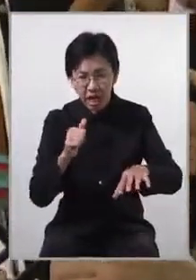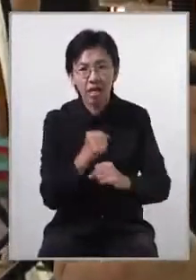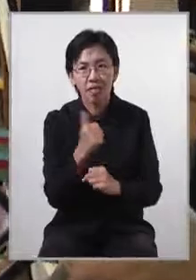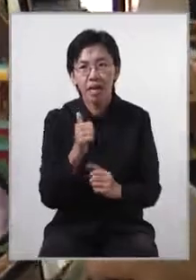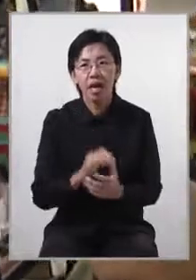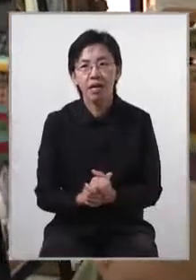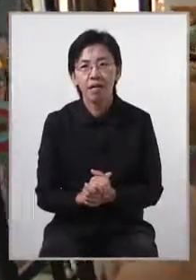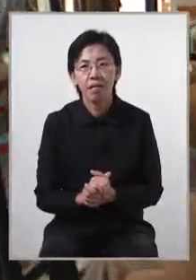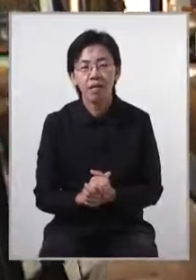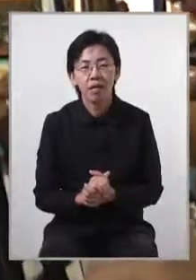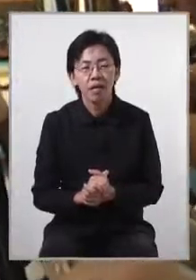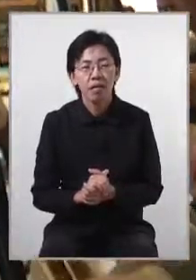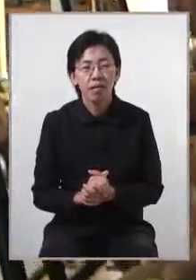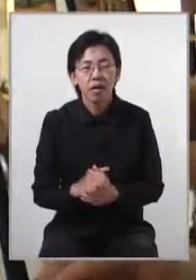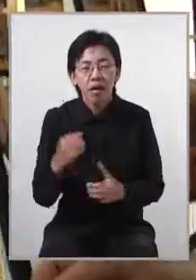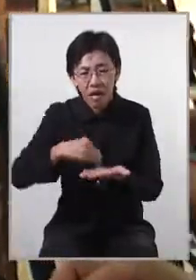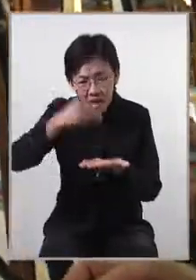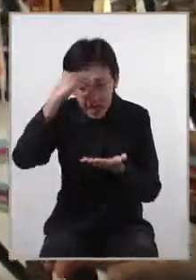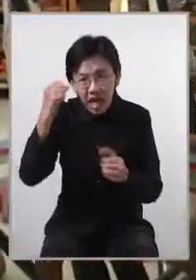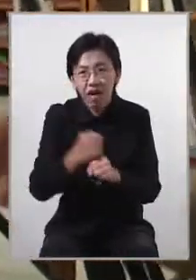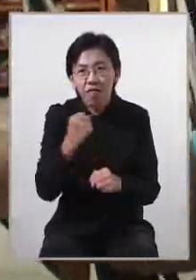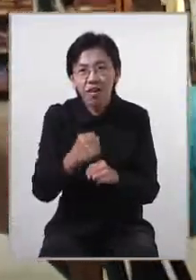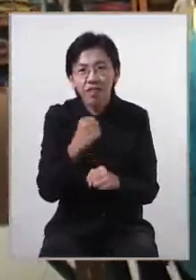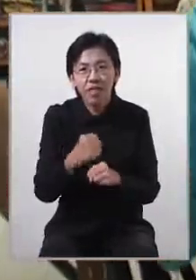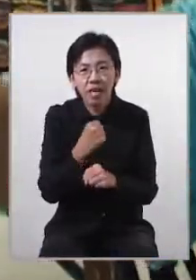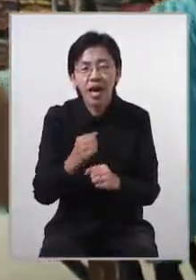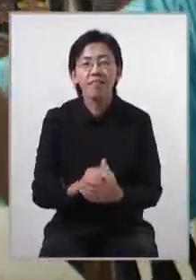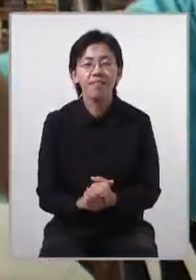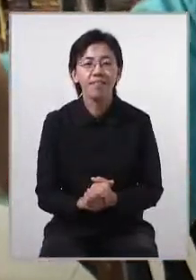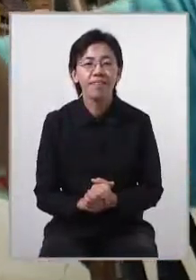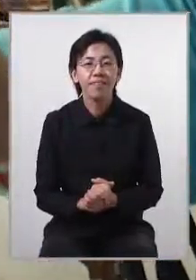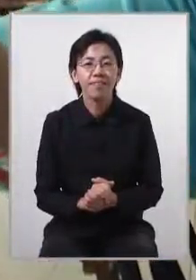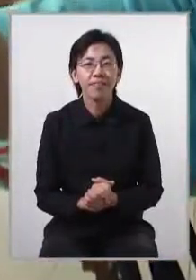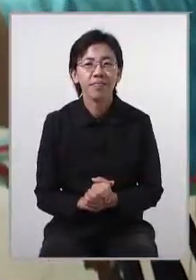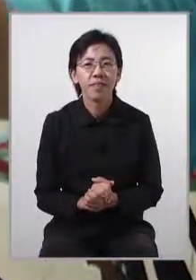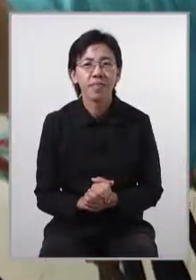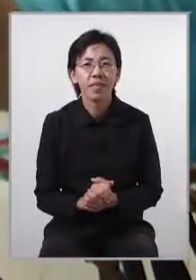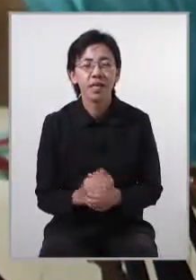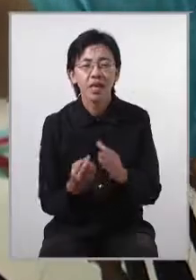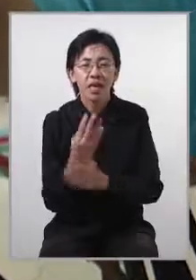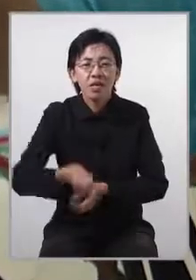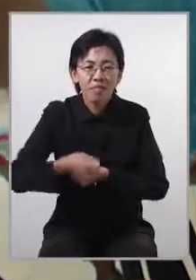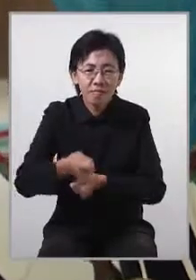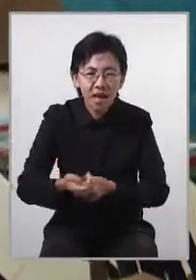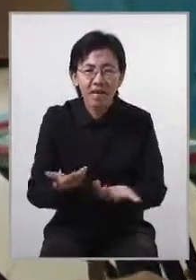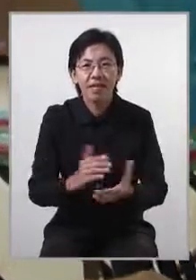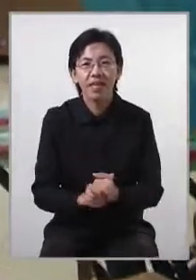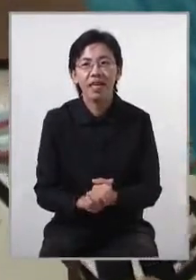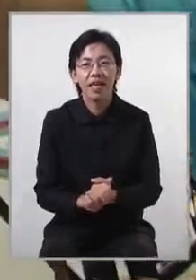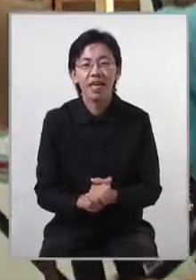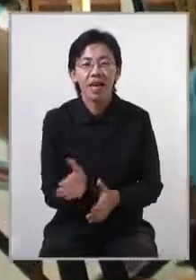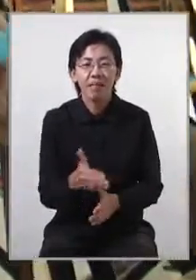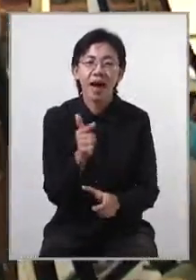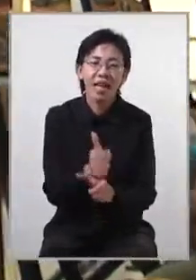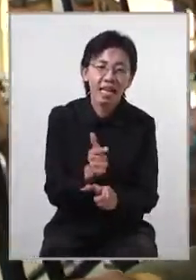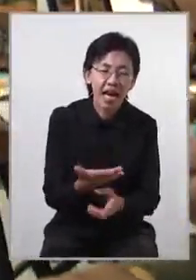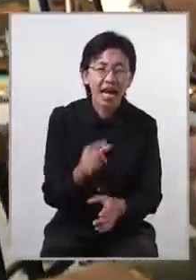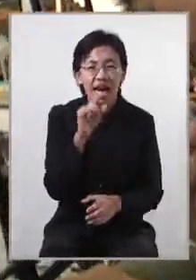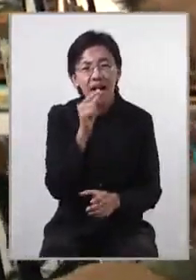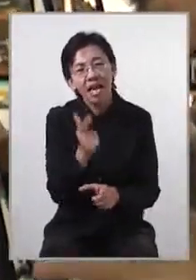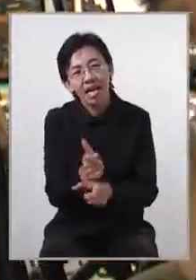ที่เรียนเนี่ยฝึกแม้ตั้งเซรามิกก็ทำอยู่เรียนนะฮะปลูกต้นไม้เลี้ยงปลาเลี้ยงไก่เลี้ยงหมด